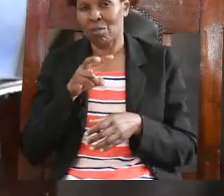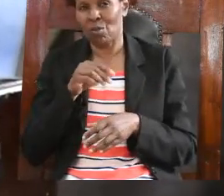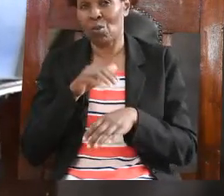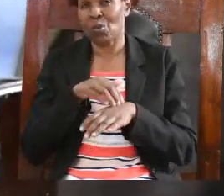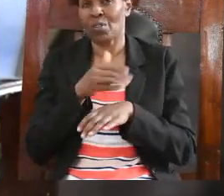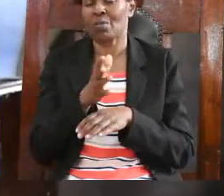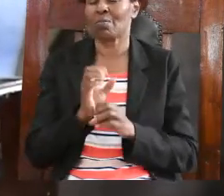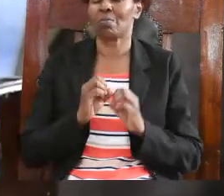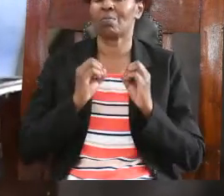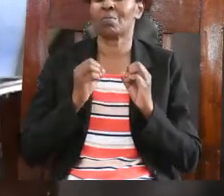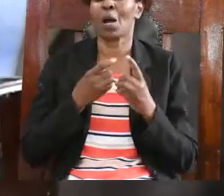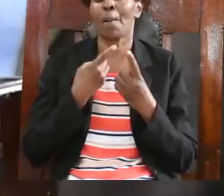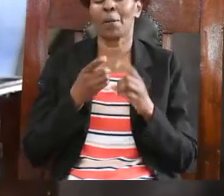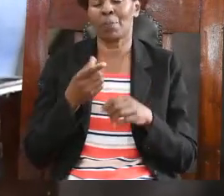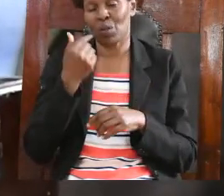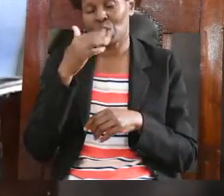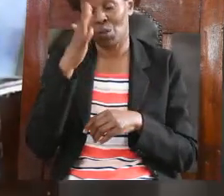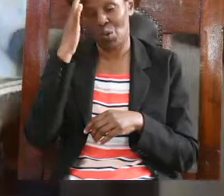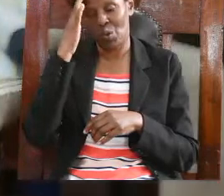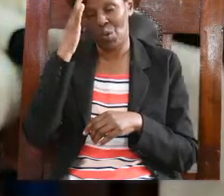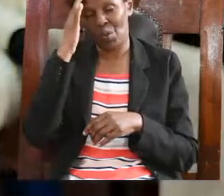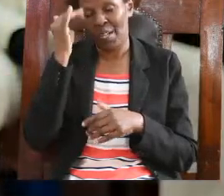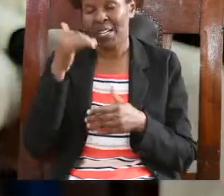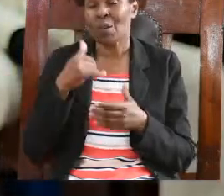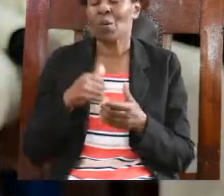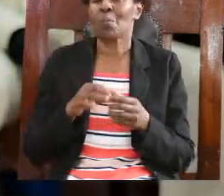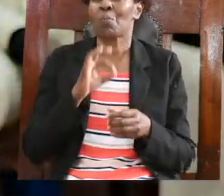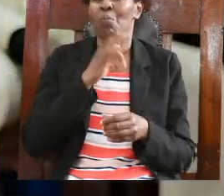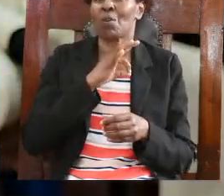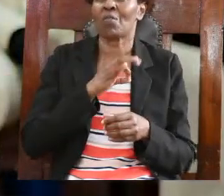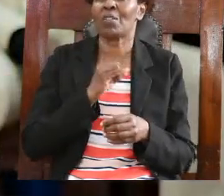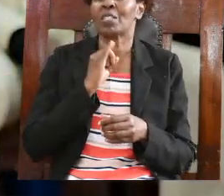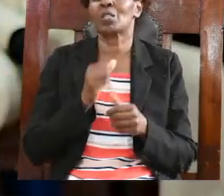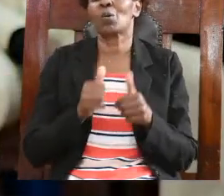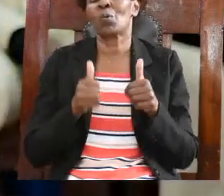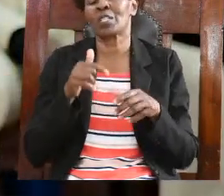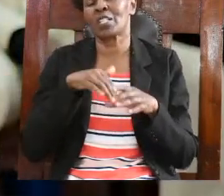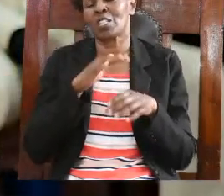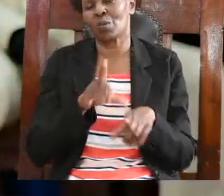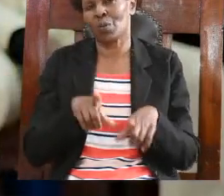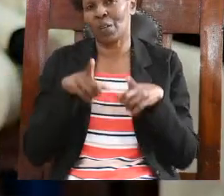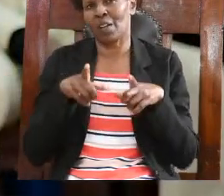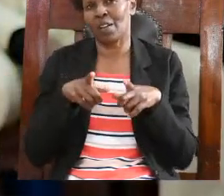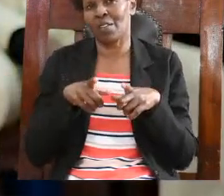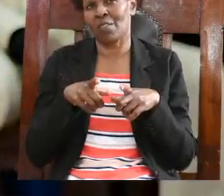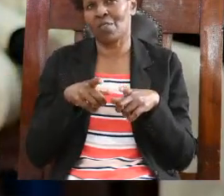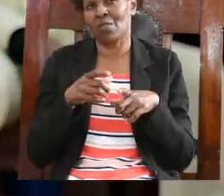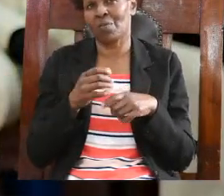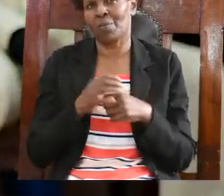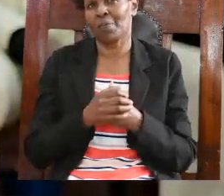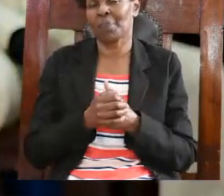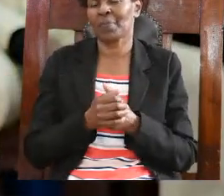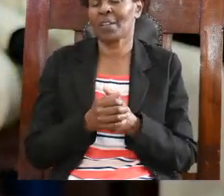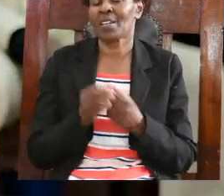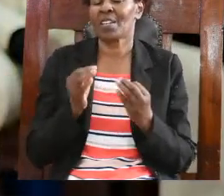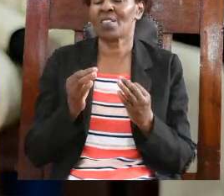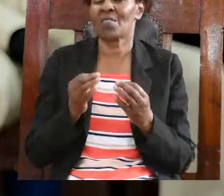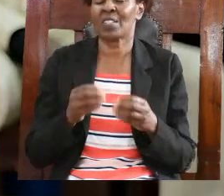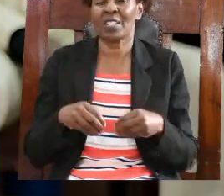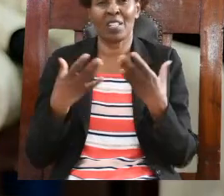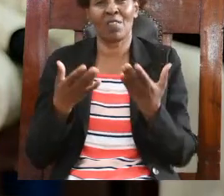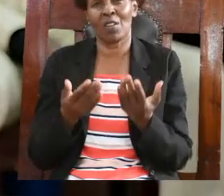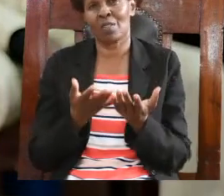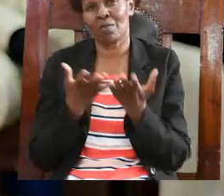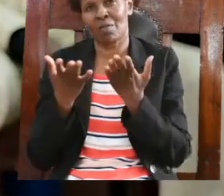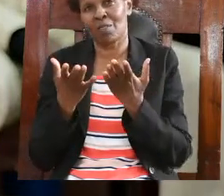kwa sababu unajua ina faida yake katika maisha yako ya kiroho. Kama ni kutoa mali yako